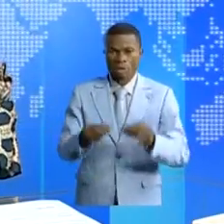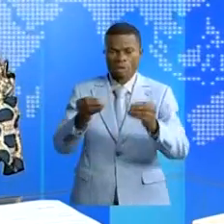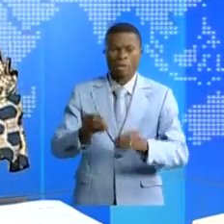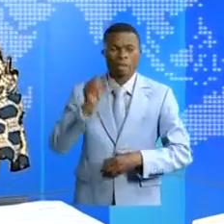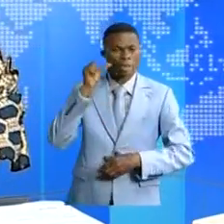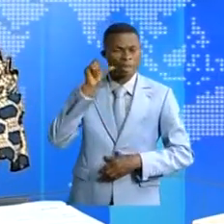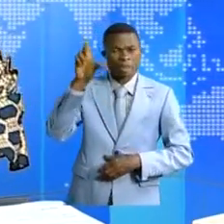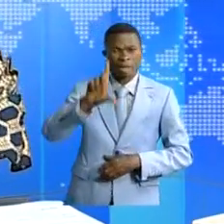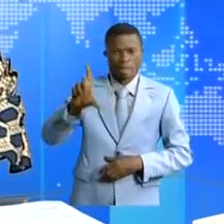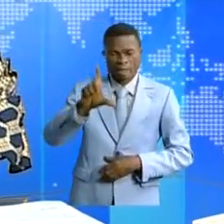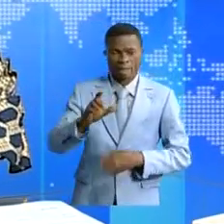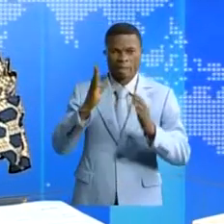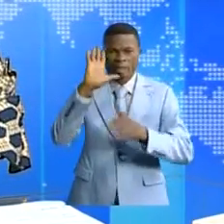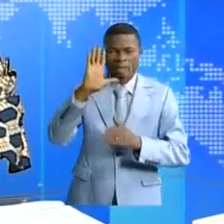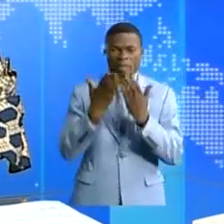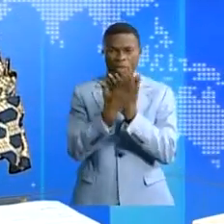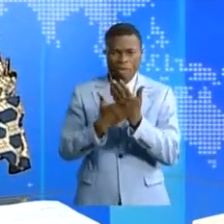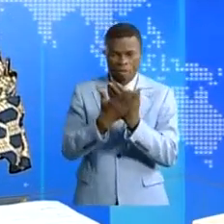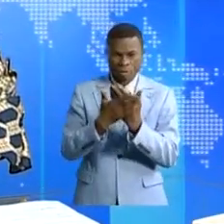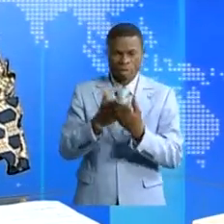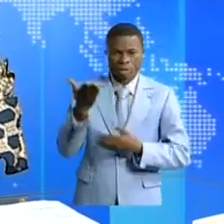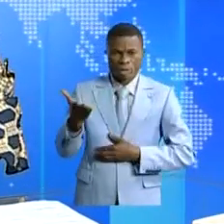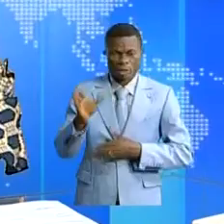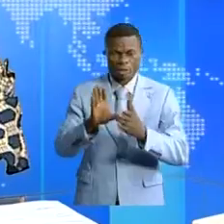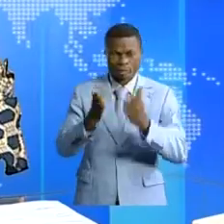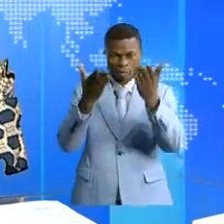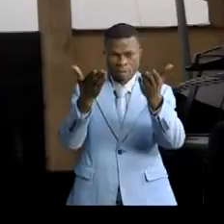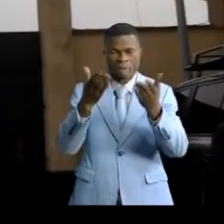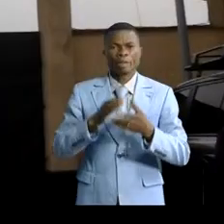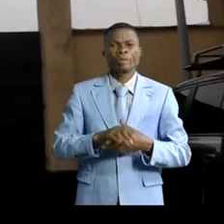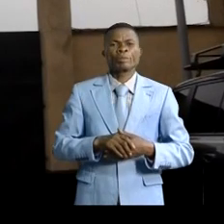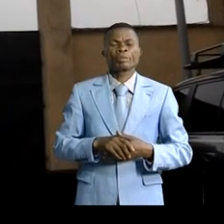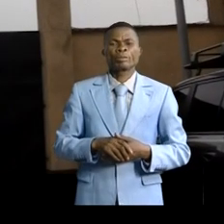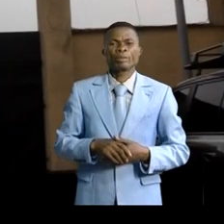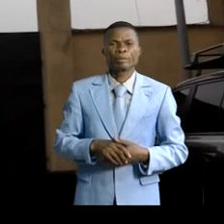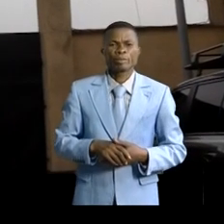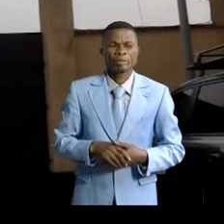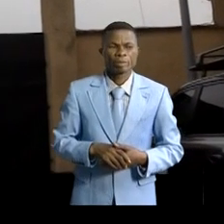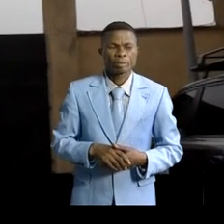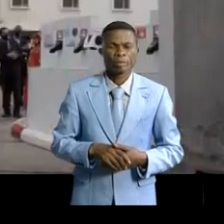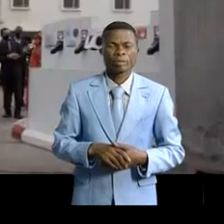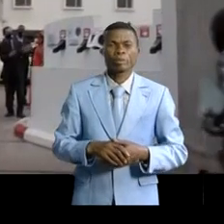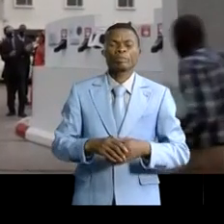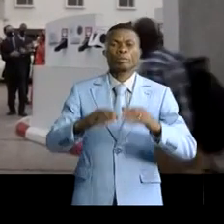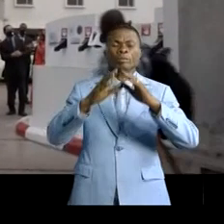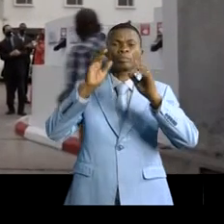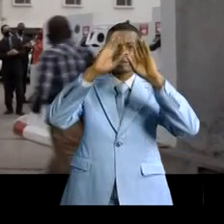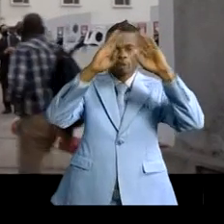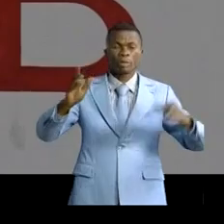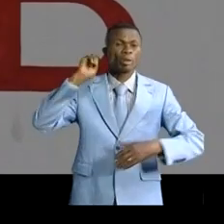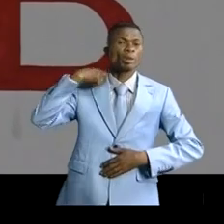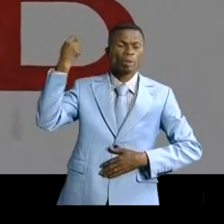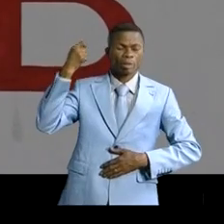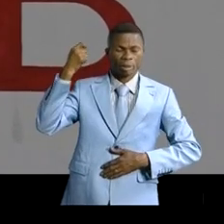5 juillet à la prison de Ndolo, nous dit Bobete Yenga dans ce reportage. La prison militaire de Ndolo, le palais de justice